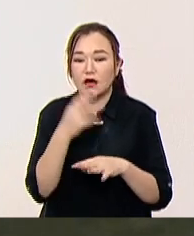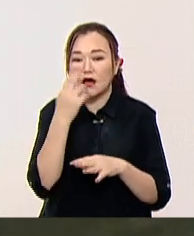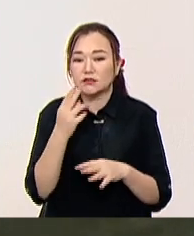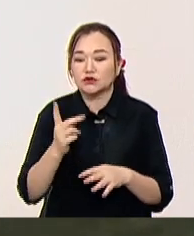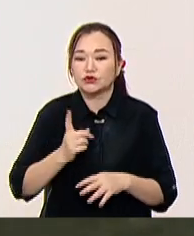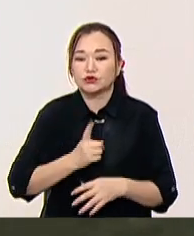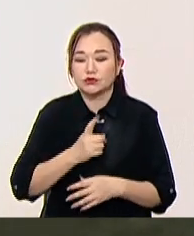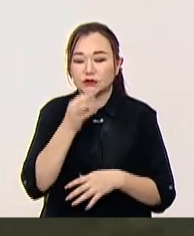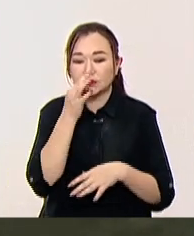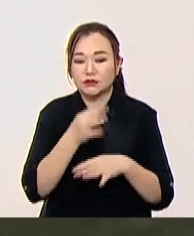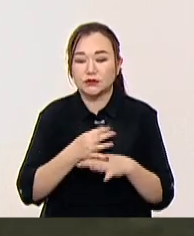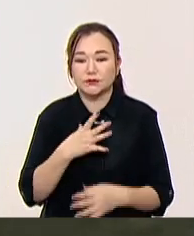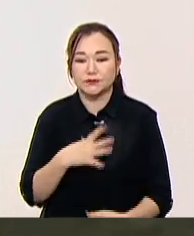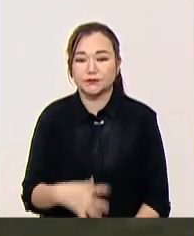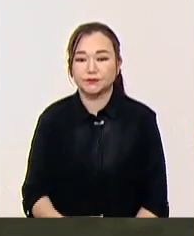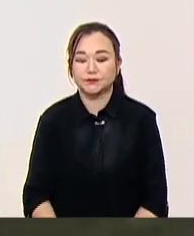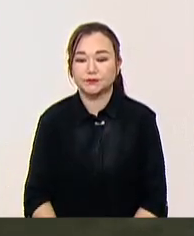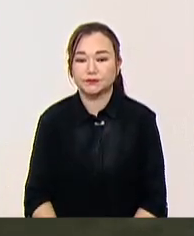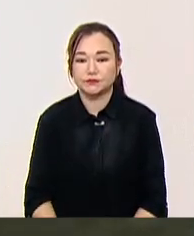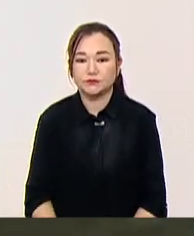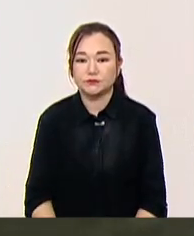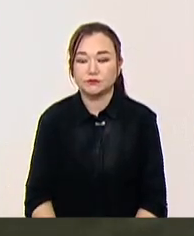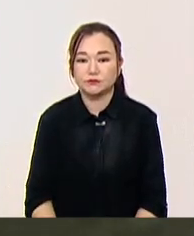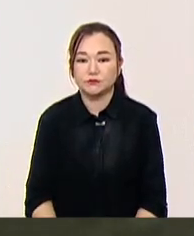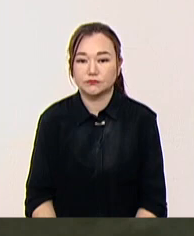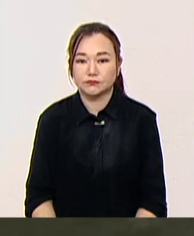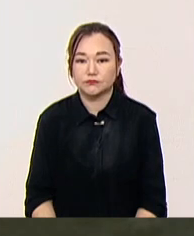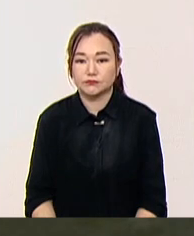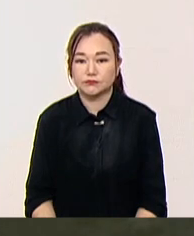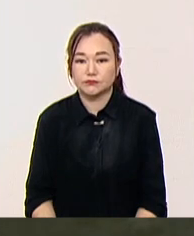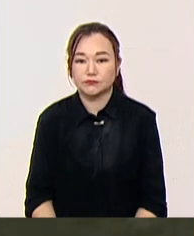жауапты күтуге мәжбүр. Нұрайын Рахай, Дәулетбай Нұрмахан, Информбюро, Жамбылдан.